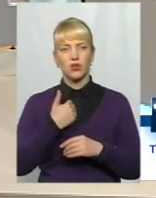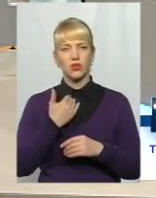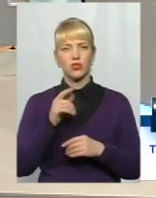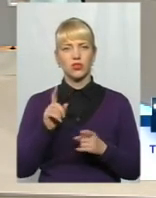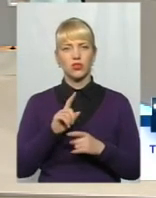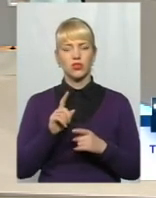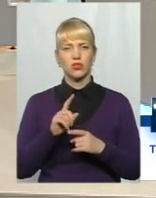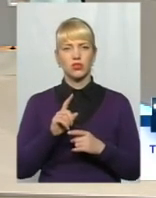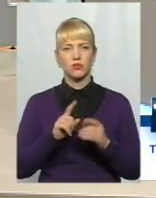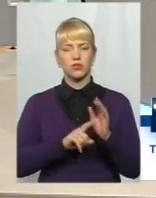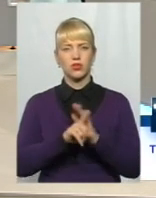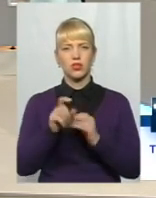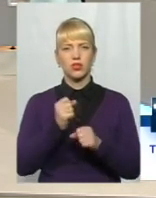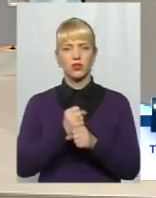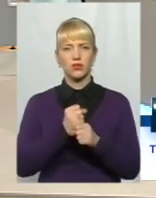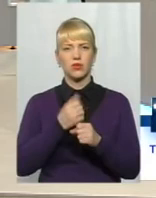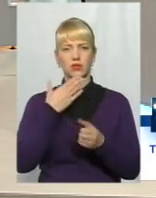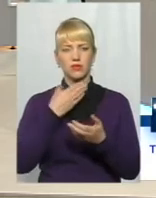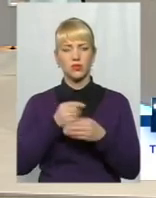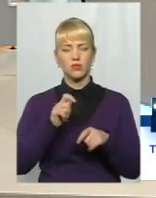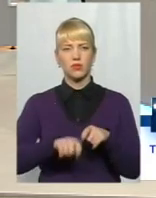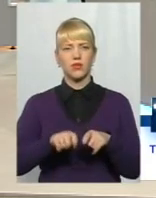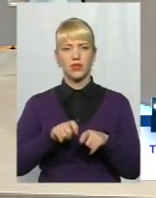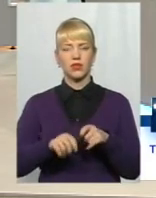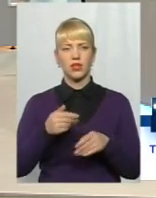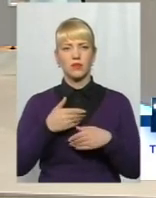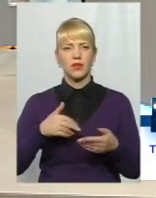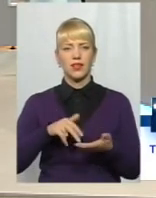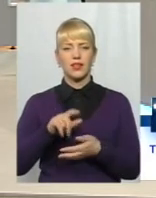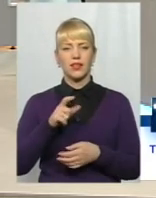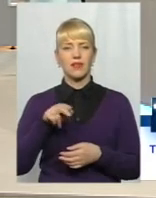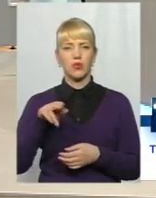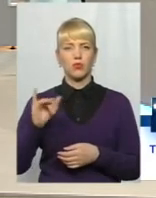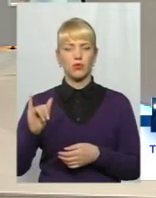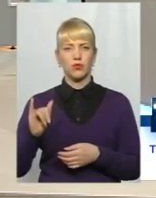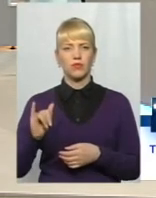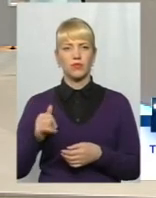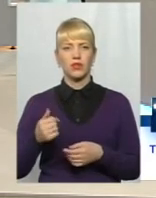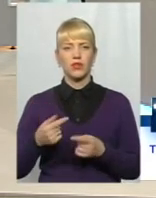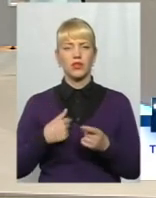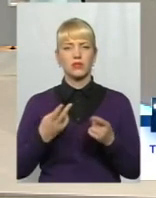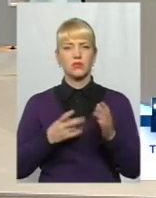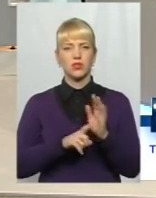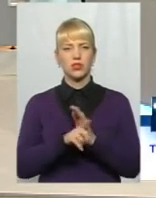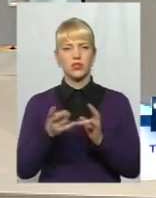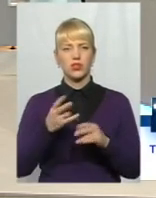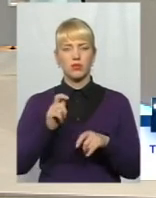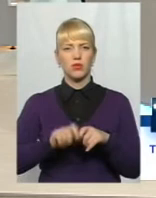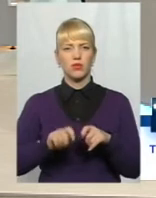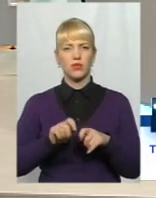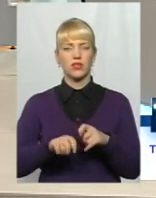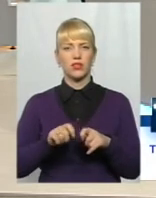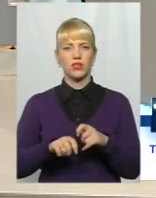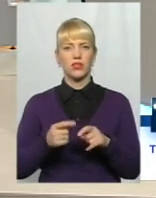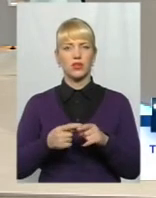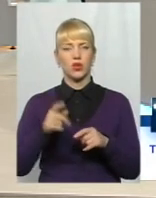притім починати роботу свою перевіряти. Ми йдемо до Європи. Ну, спочатку перевірити, як це перевірити